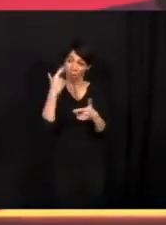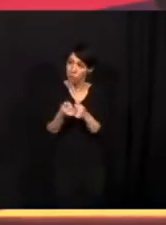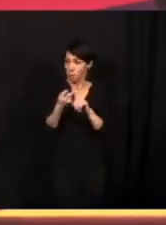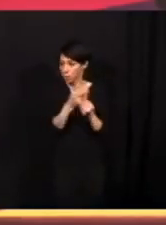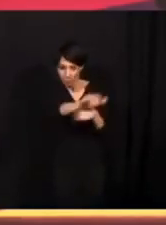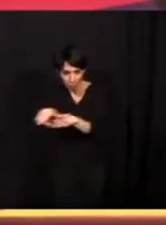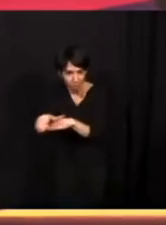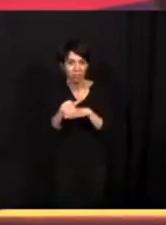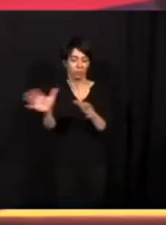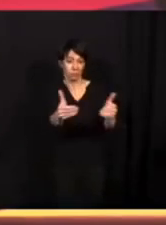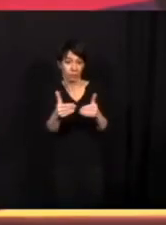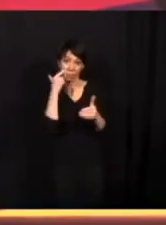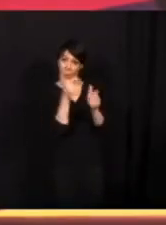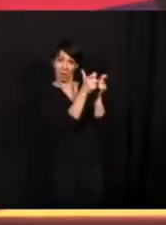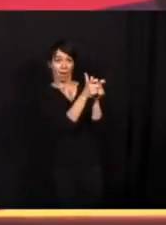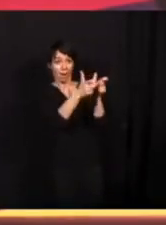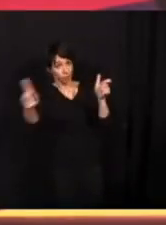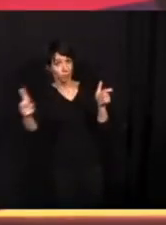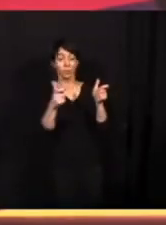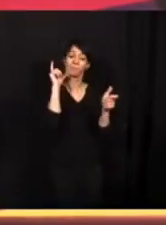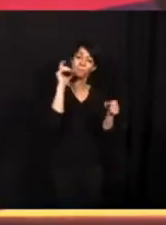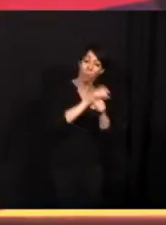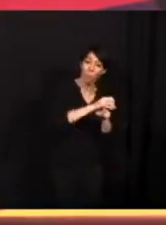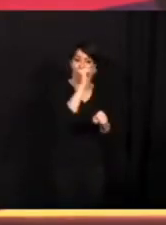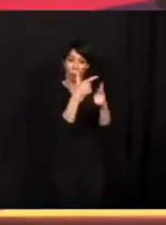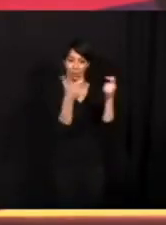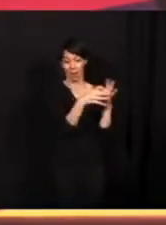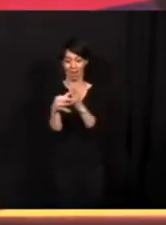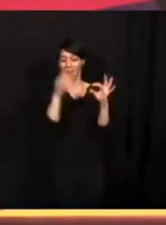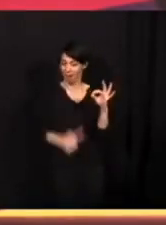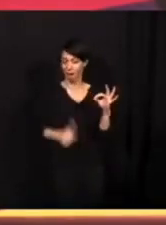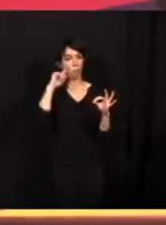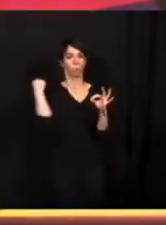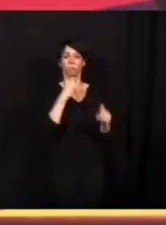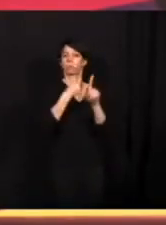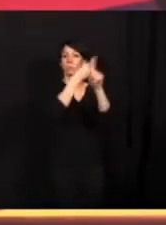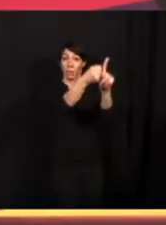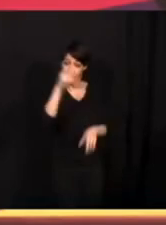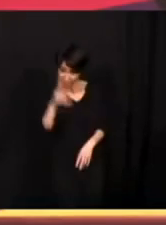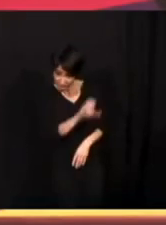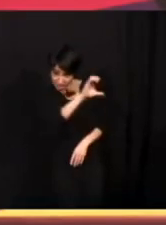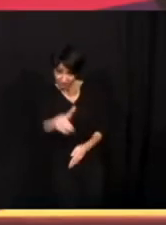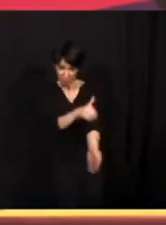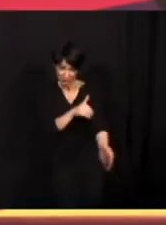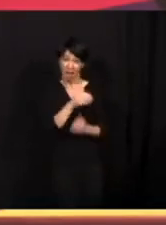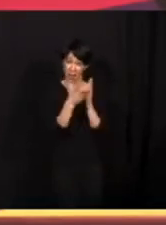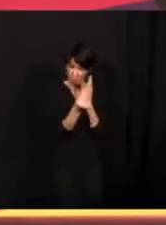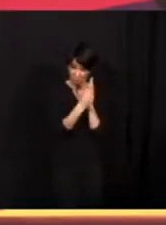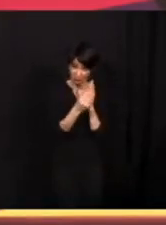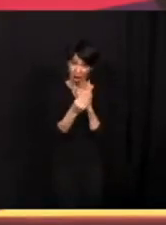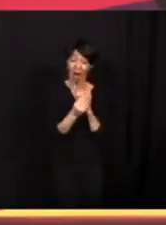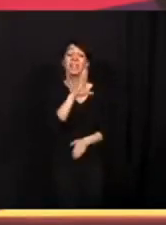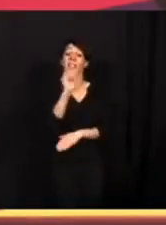c'est-à-dire de traiter cette industrie comme du proxénétisme. Figurez-vous qu'on parle de 100 milliards de dollars de chiffre d'affaires